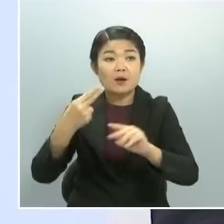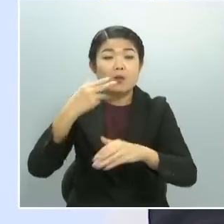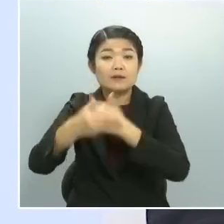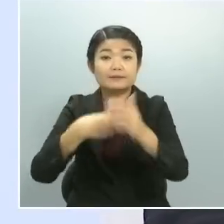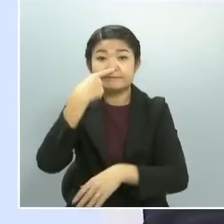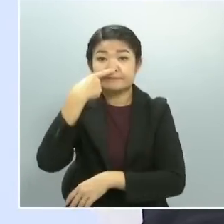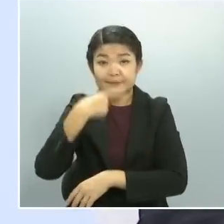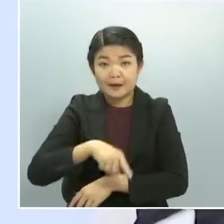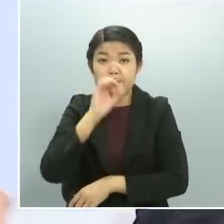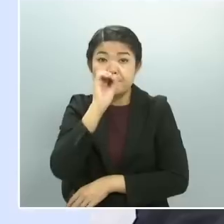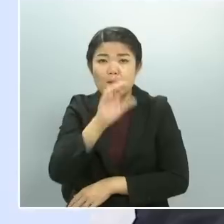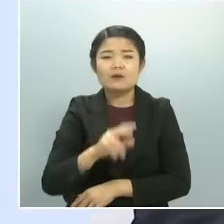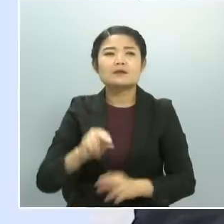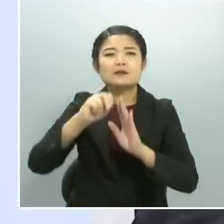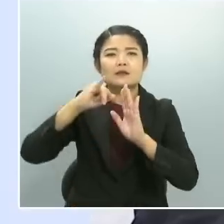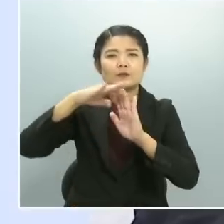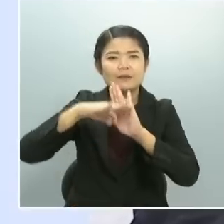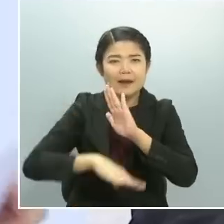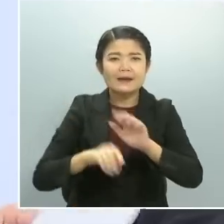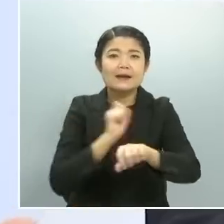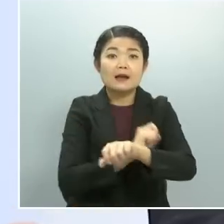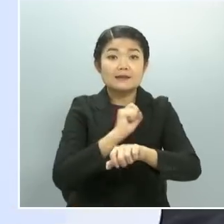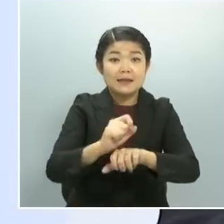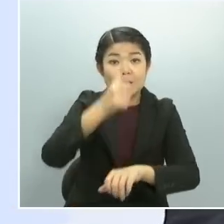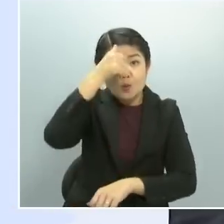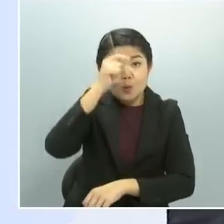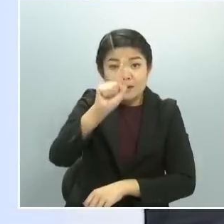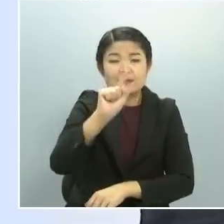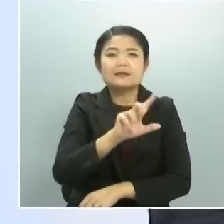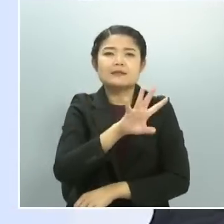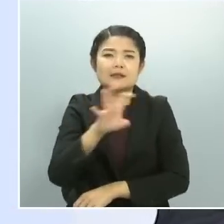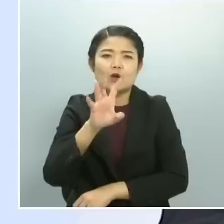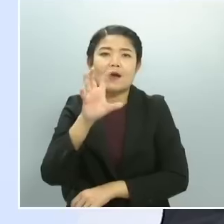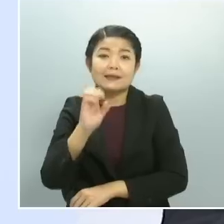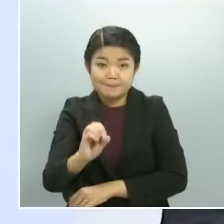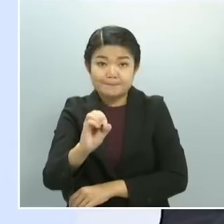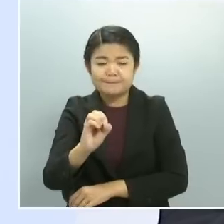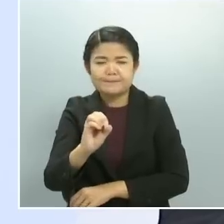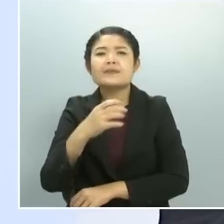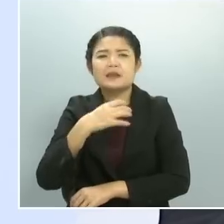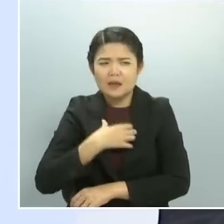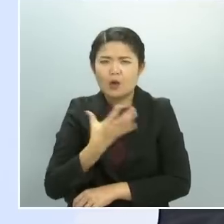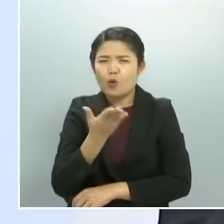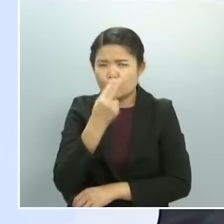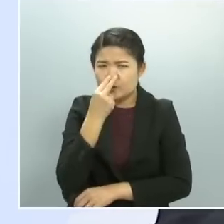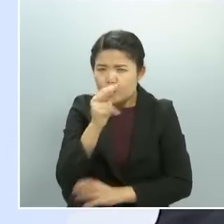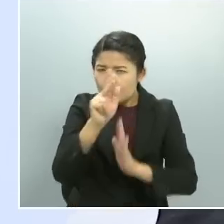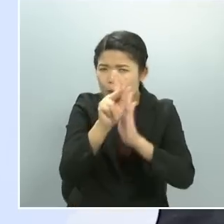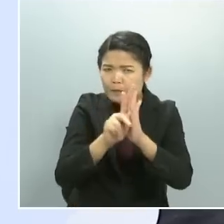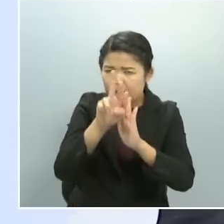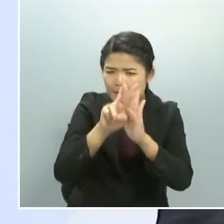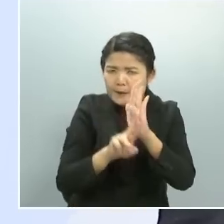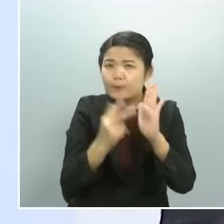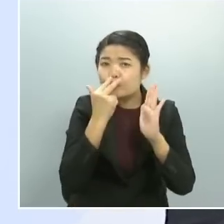นโยบายการคลื่นค่าจ้างขั้นต่ำ 450บาทต่อวันของรัฐบาลอย่าให้ไปดูข้อกฎหมายหรือกฎระเบียบให้ดี